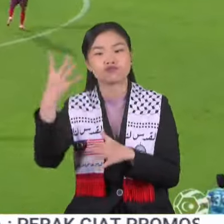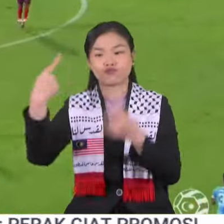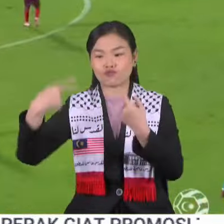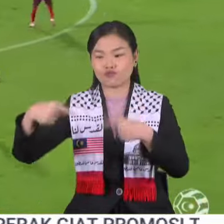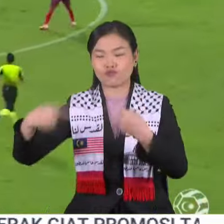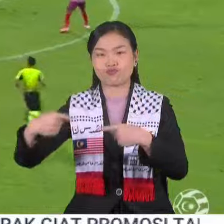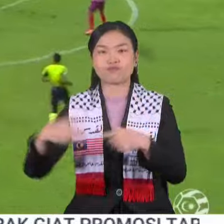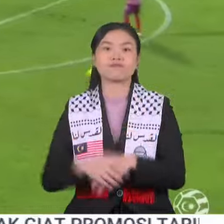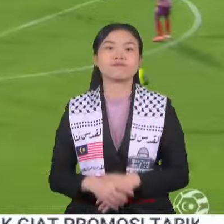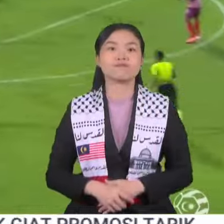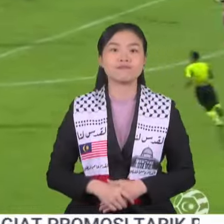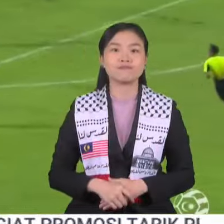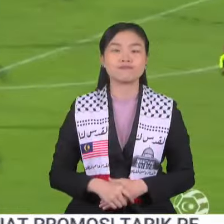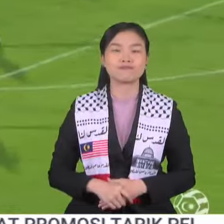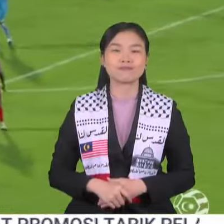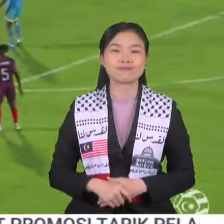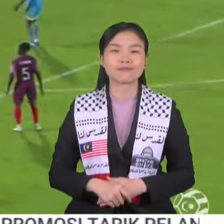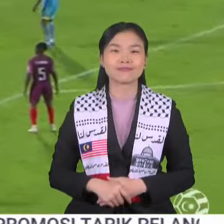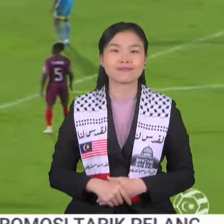perlawanan.